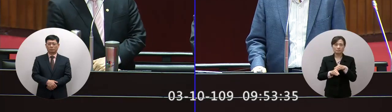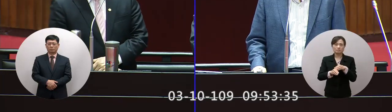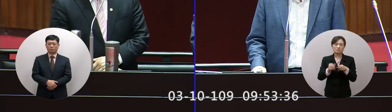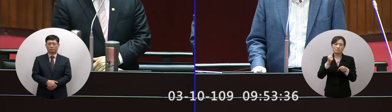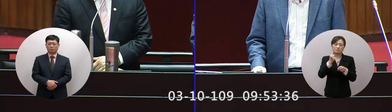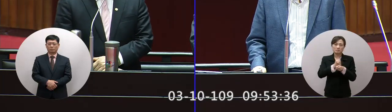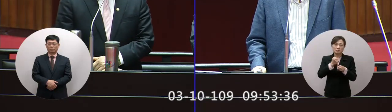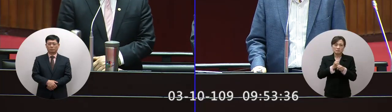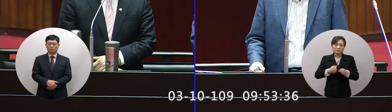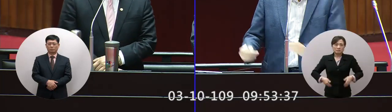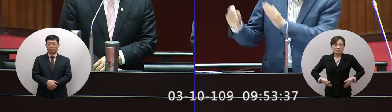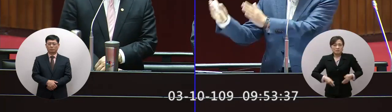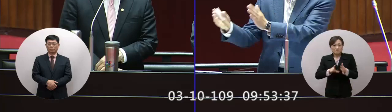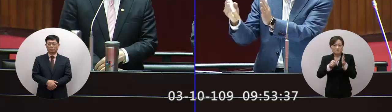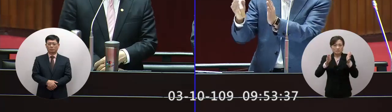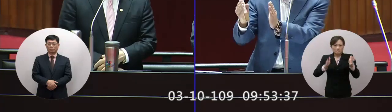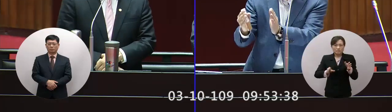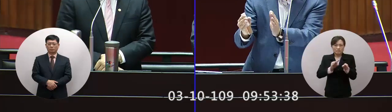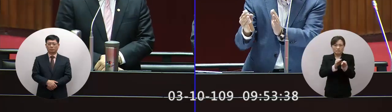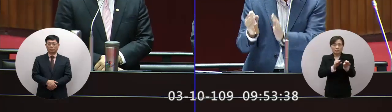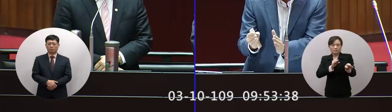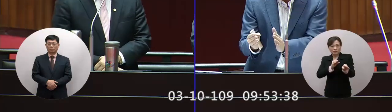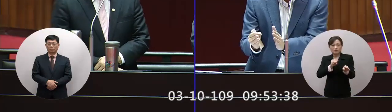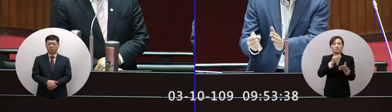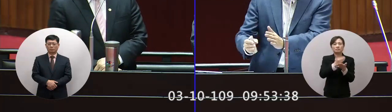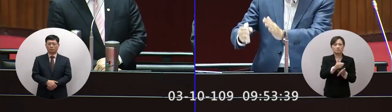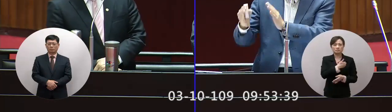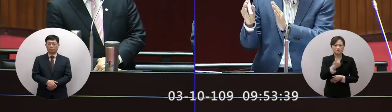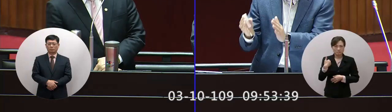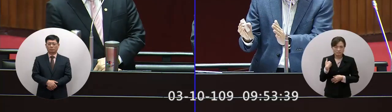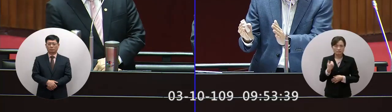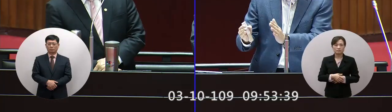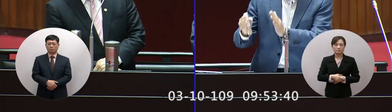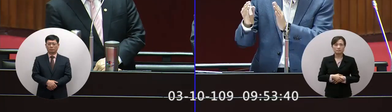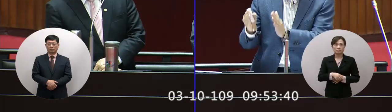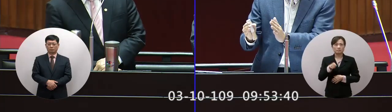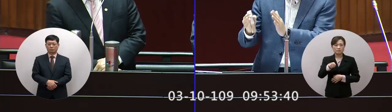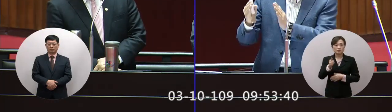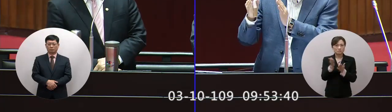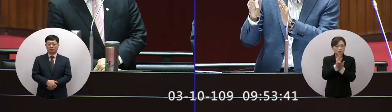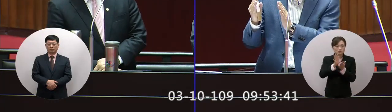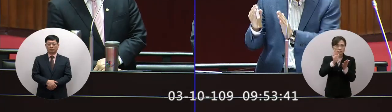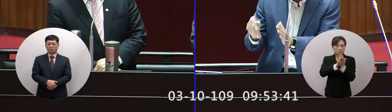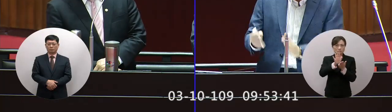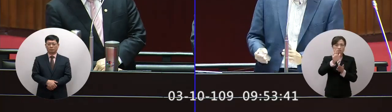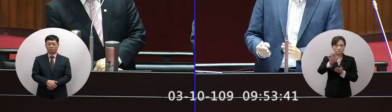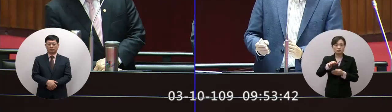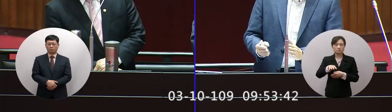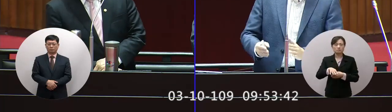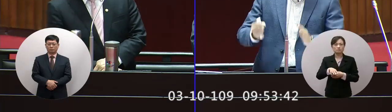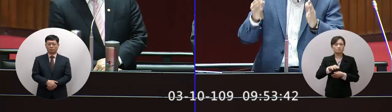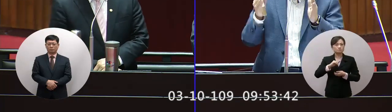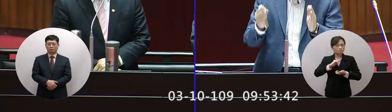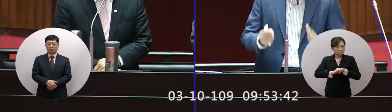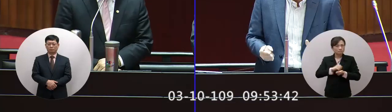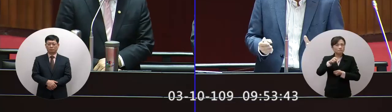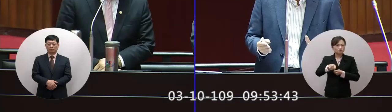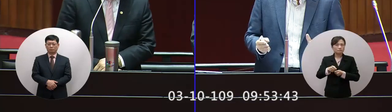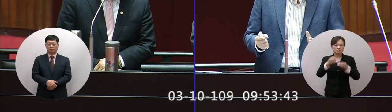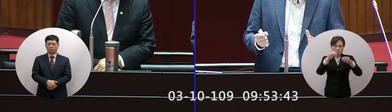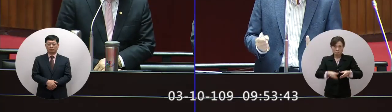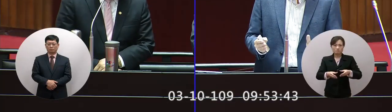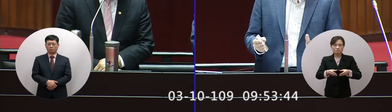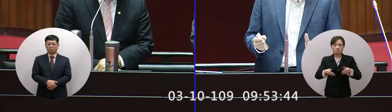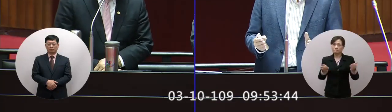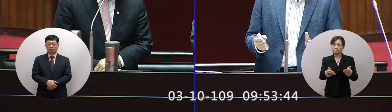拥塞的一个情况啊。这是你们的可行性评估，然后你们结论是它确实有必要，那所以我特别感